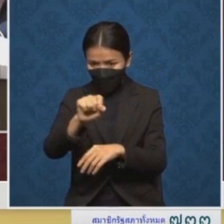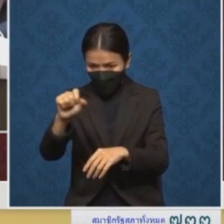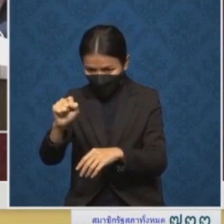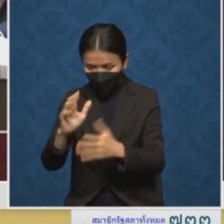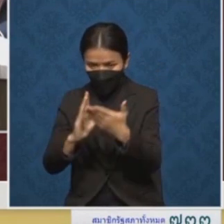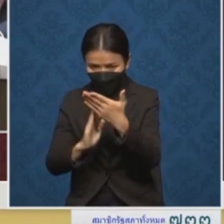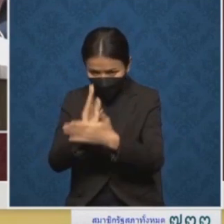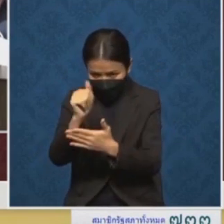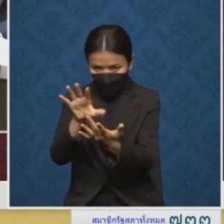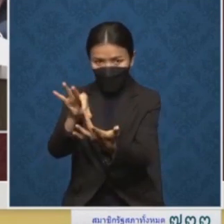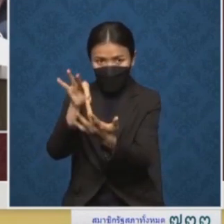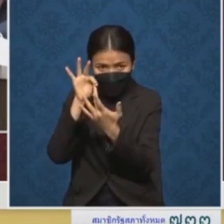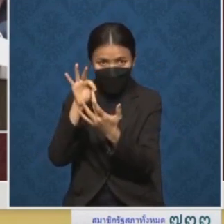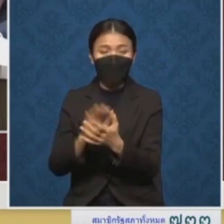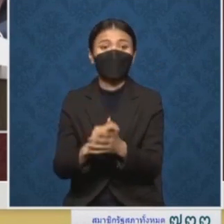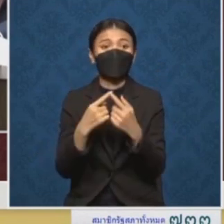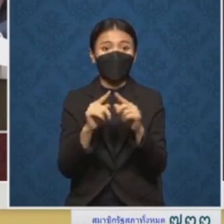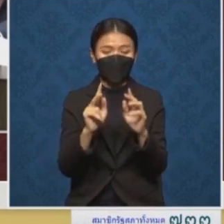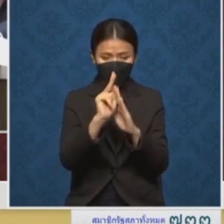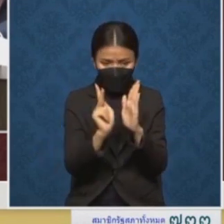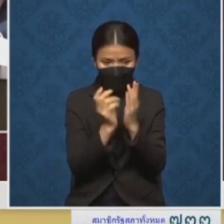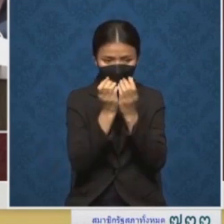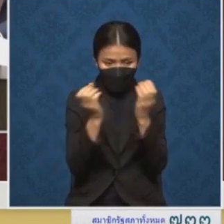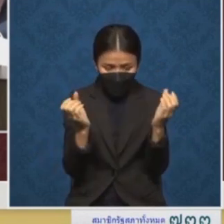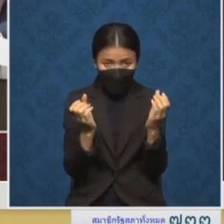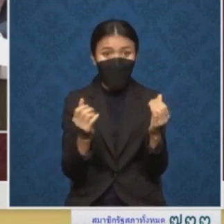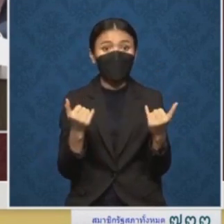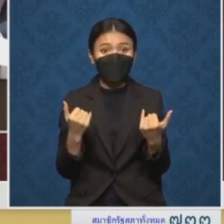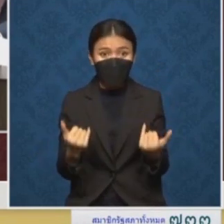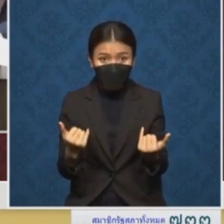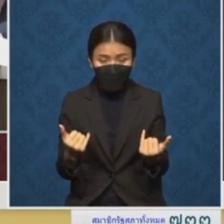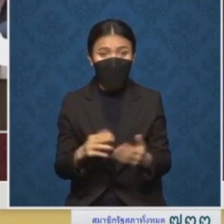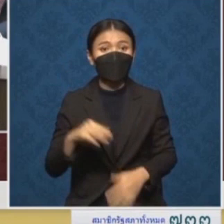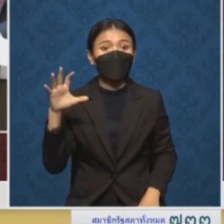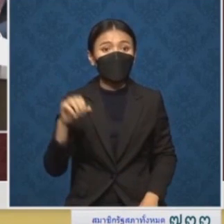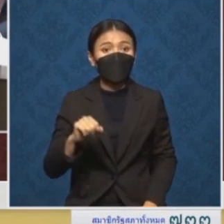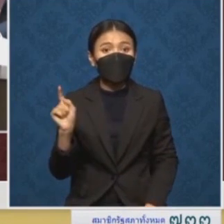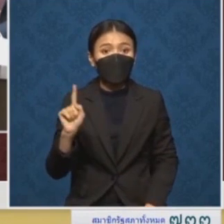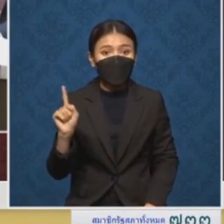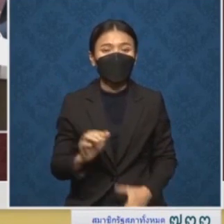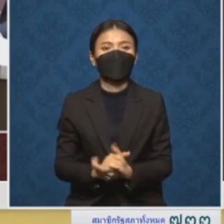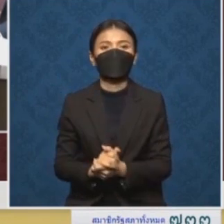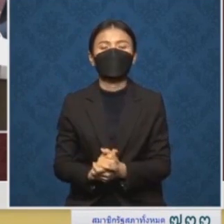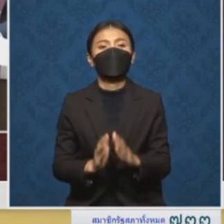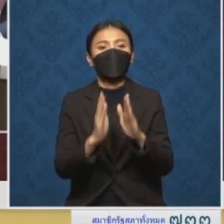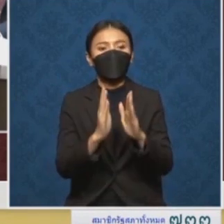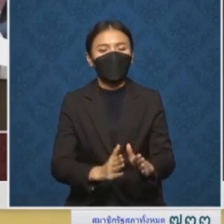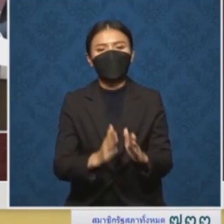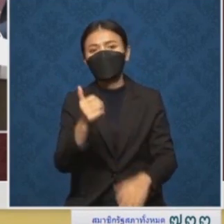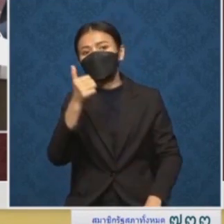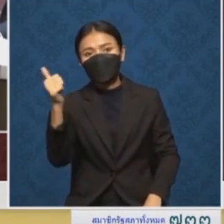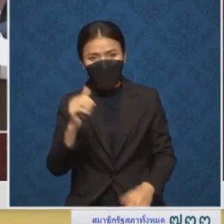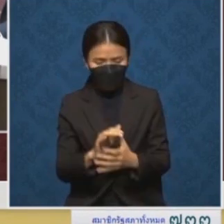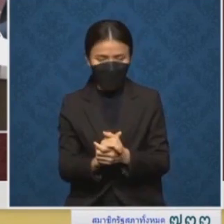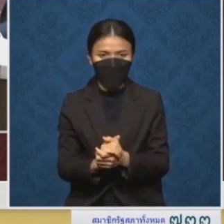ไตยแต่รัฐธรรมนูญปัจจุบันกำหนดให้นายกรัฐมนตรีมาจากบุคคลตามมาตรา88ซึ่งอาจไม่ใ